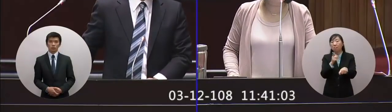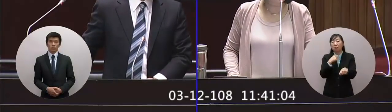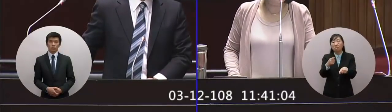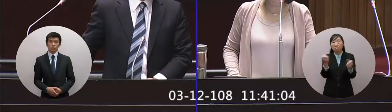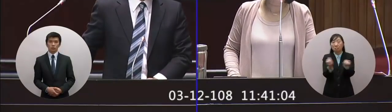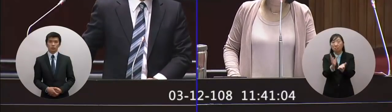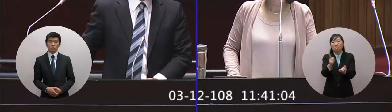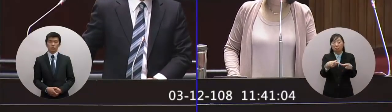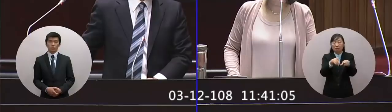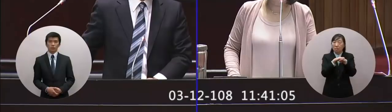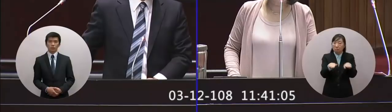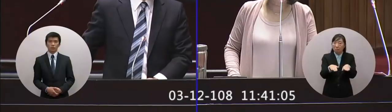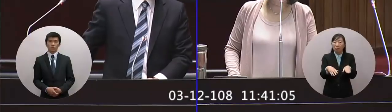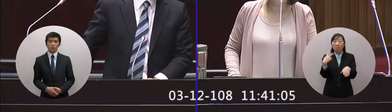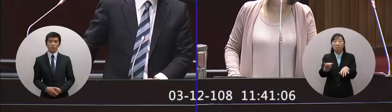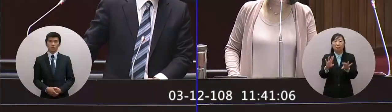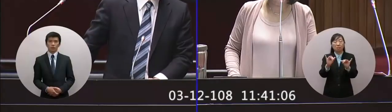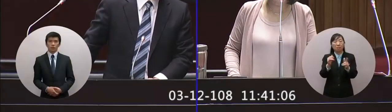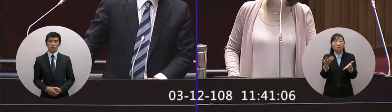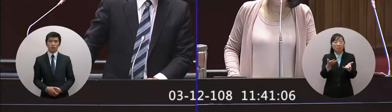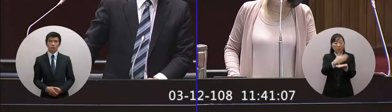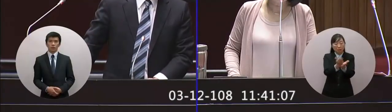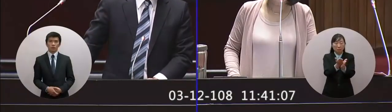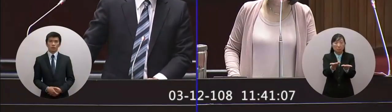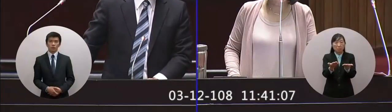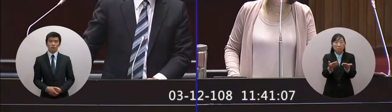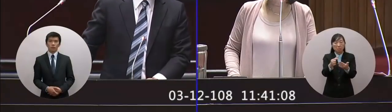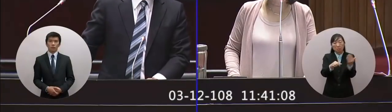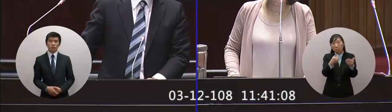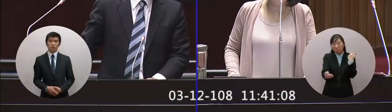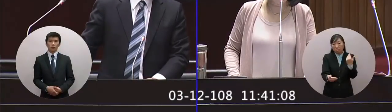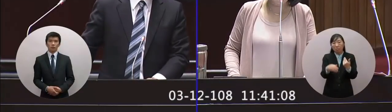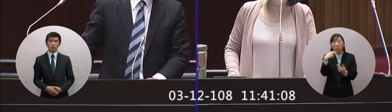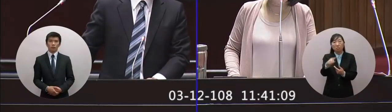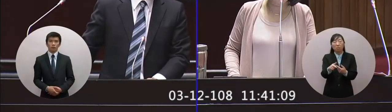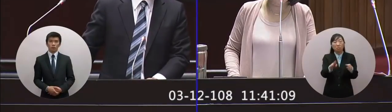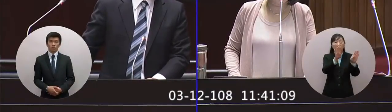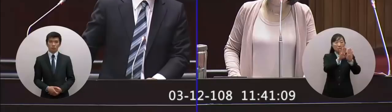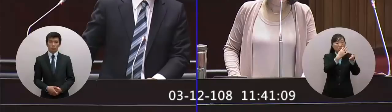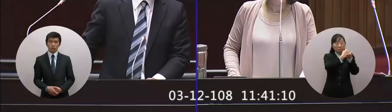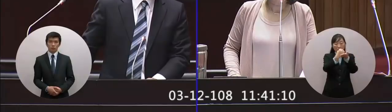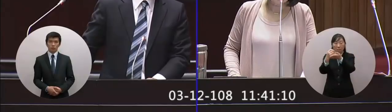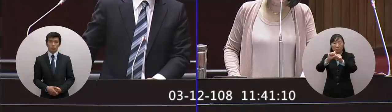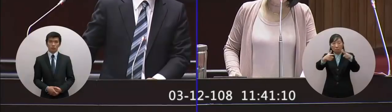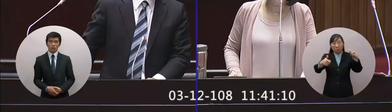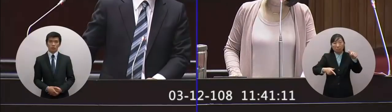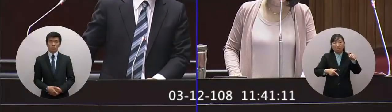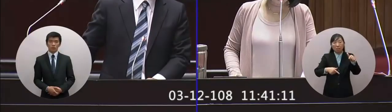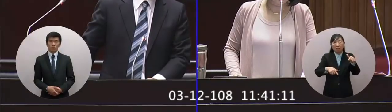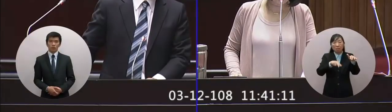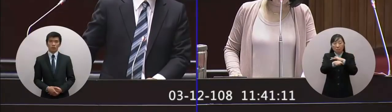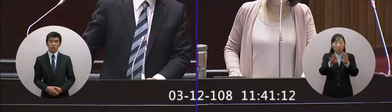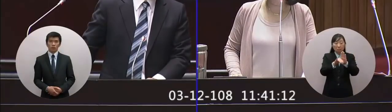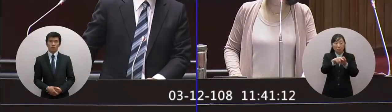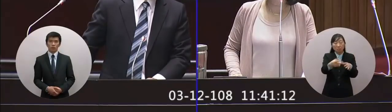衍生了公安、土地使用分区不服，甚至有用多门牌来规避纳税